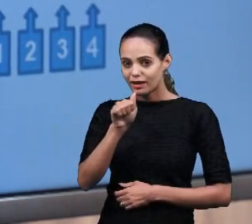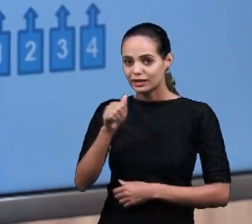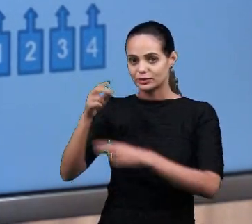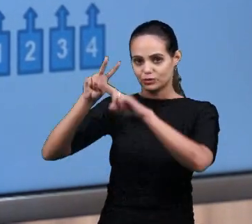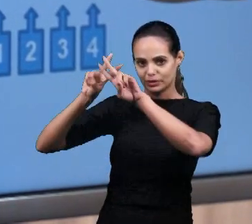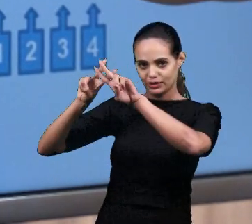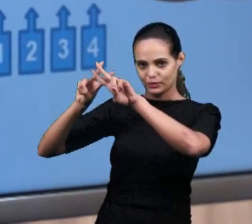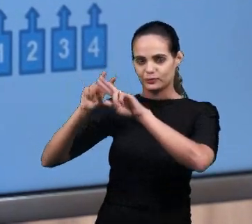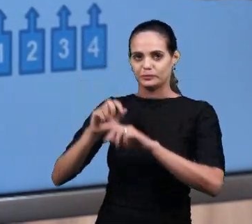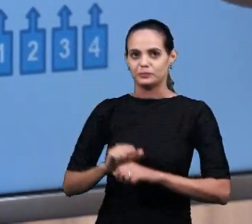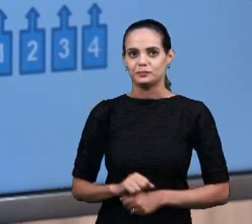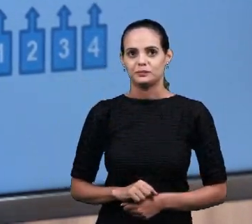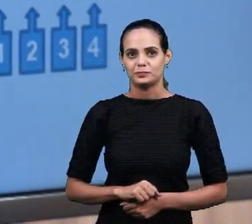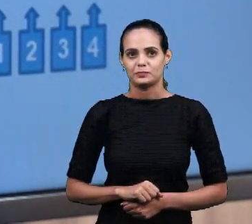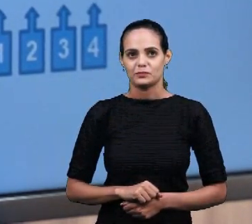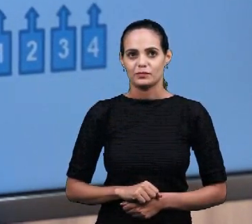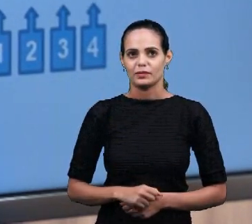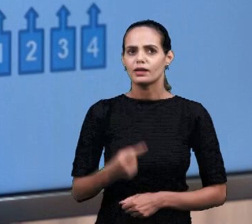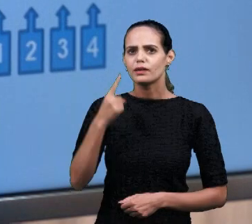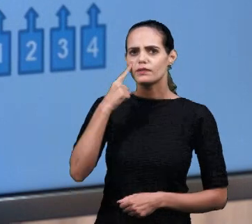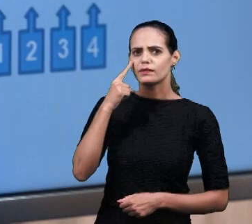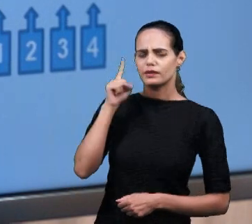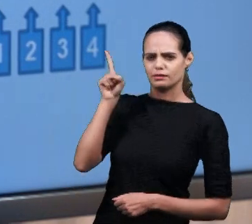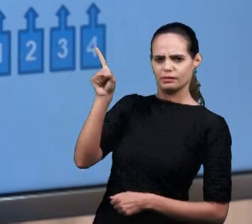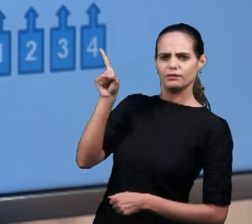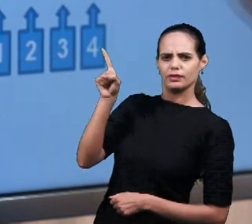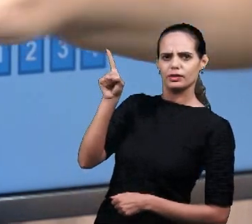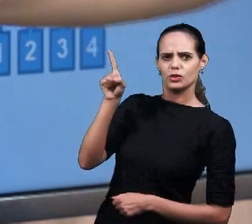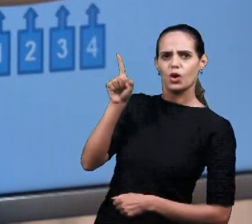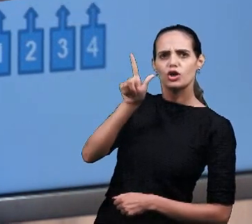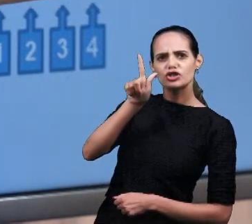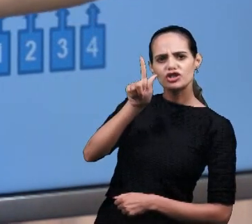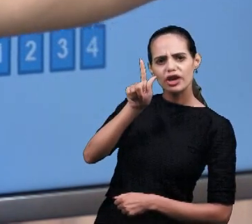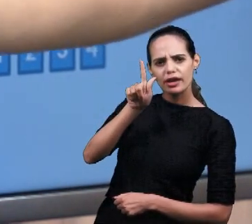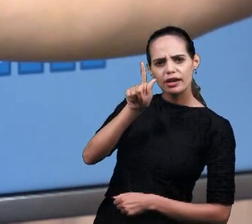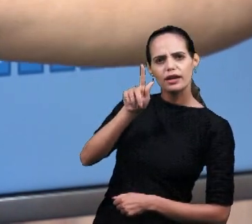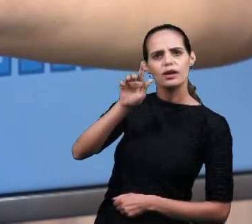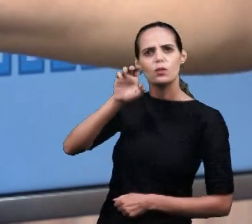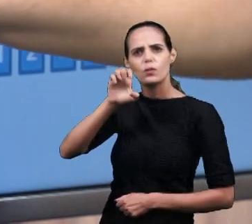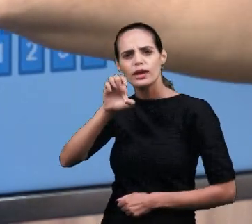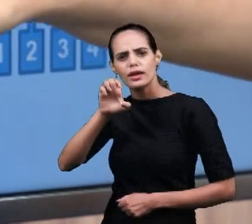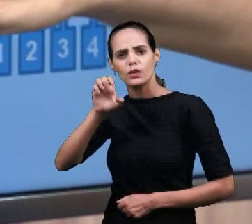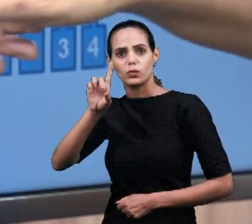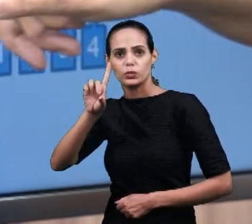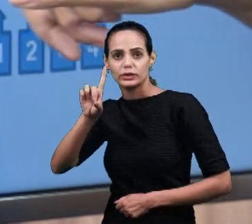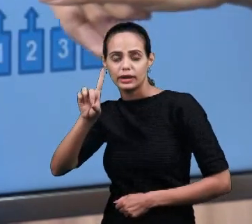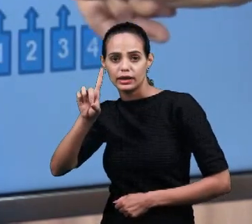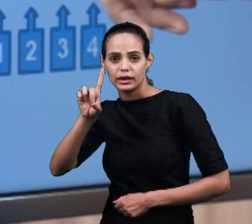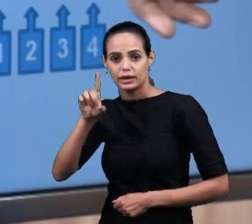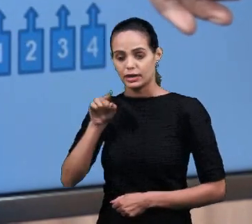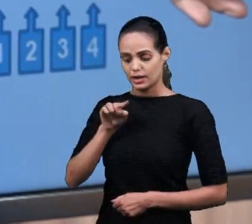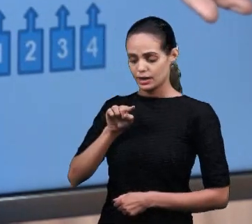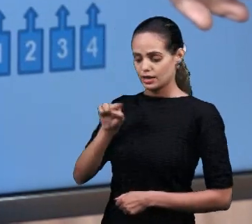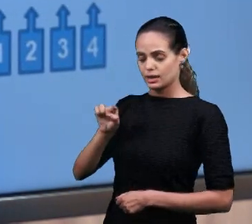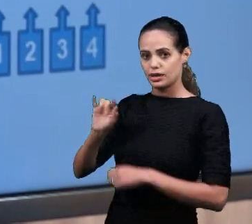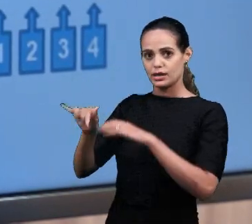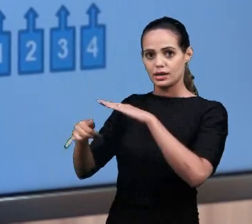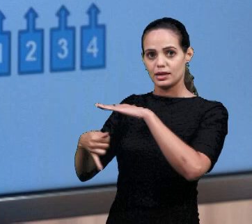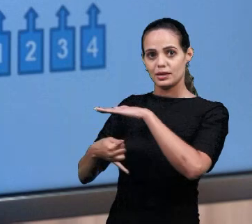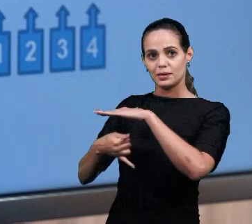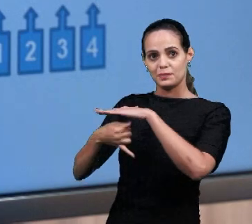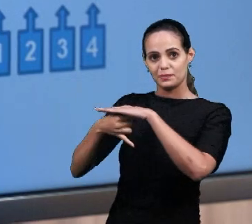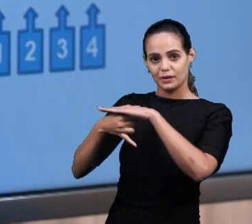dans la partie haute les chiffres. Et dans la partie en bas ici, les accords se trouvent dans leur